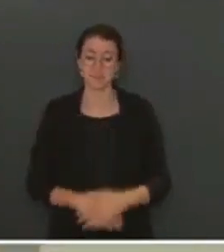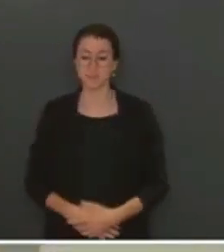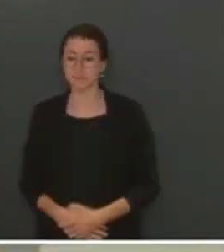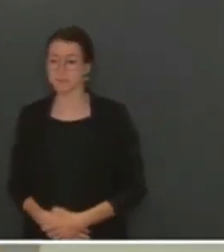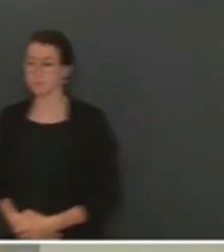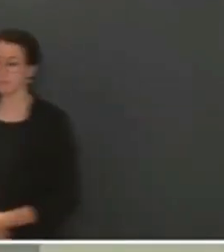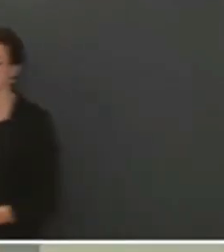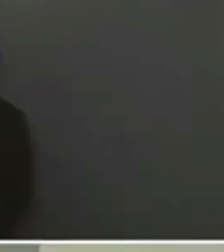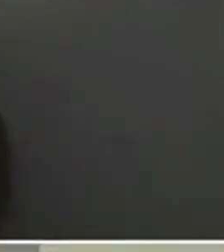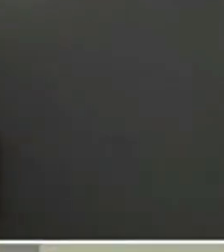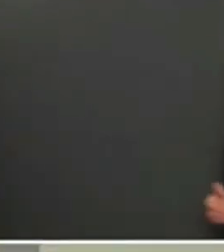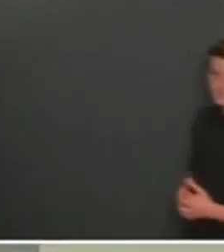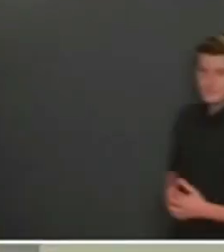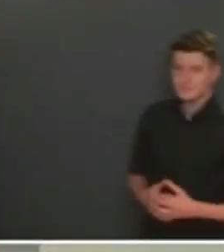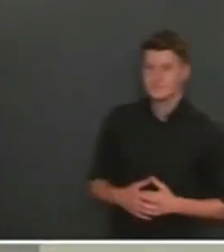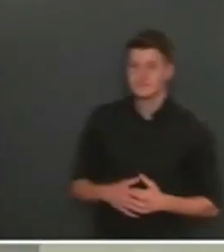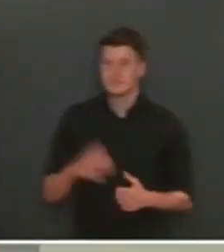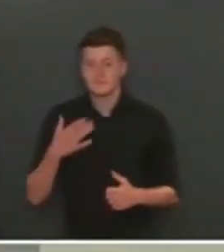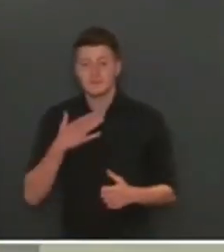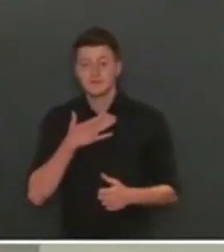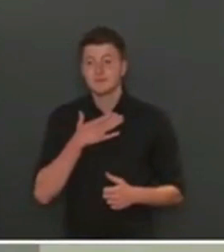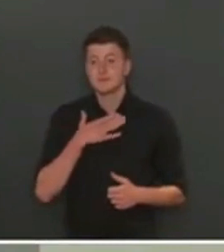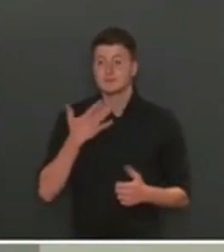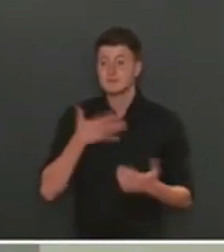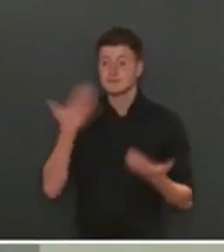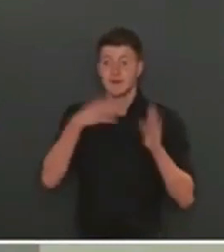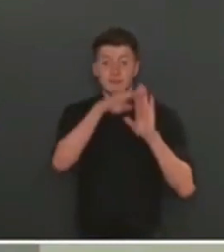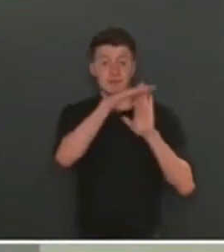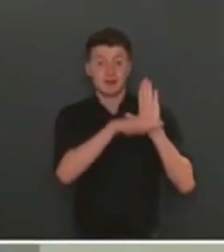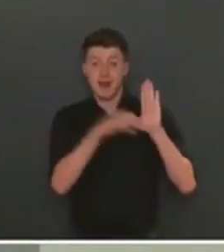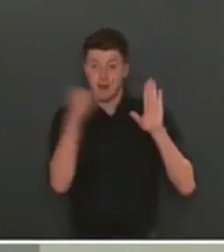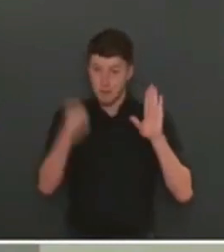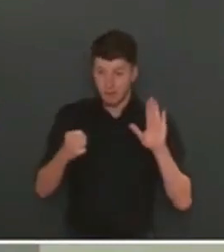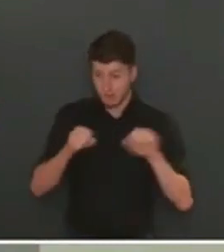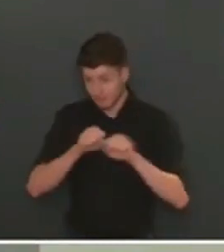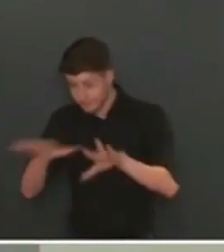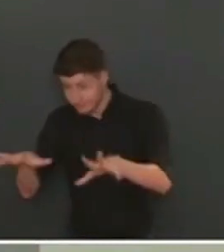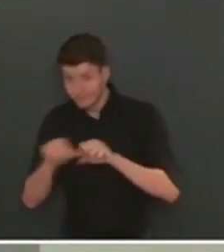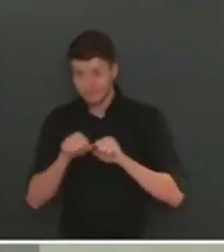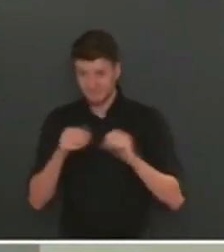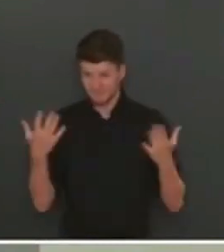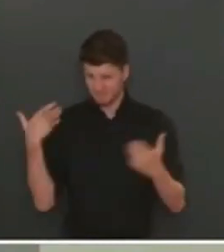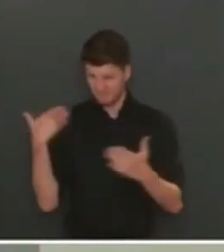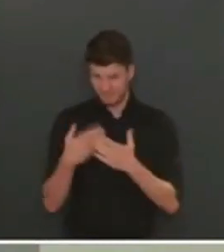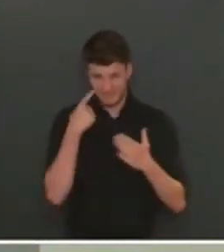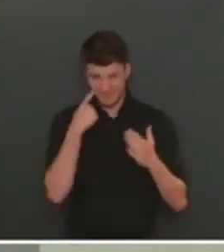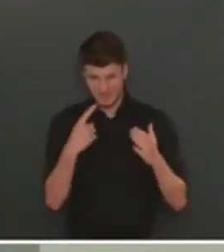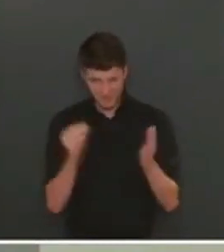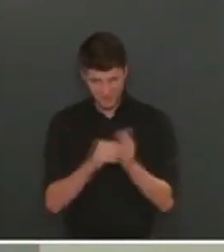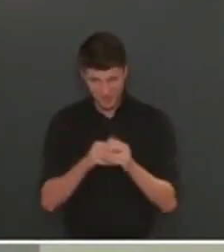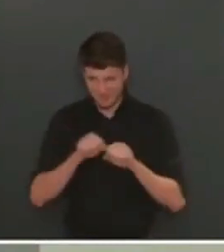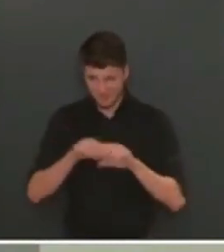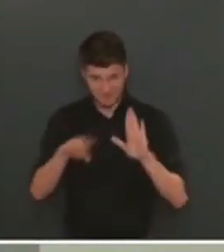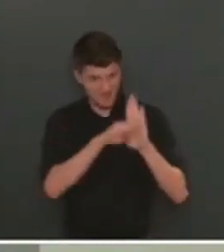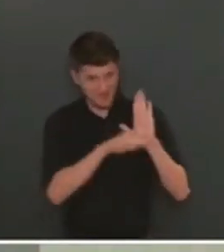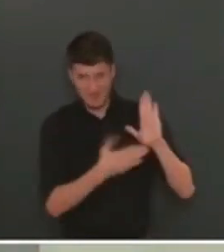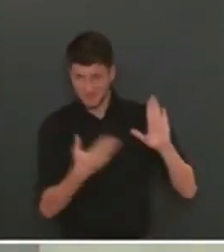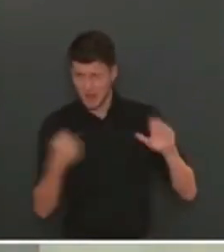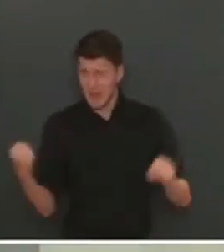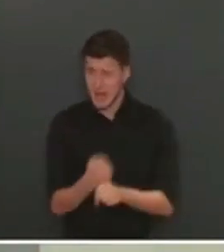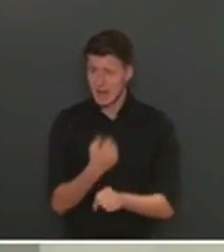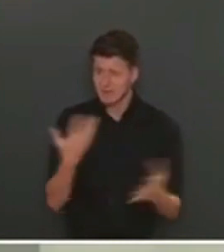المنزل لصدرنا يمكنك التنسيط في التنسيط للميقره. نعمل من